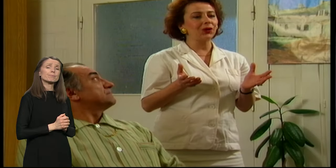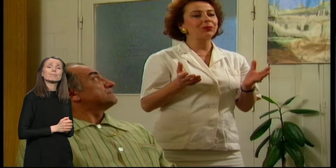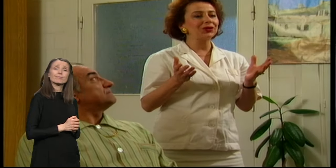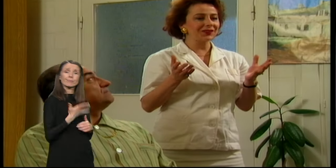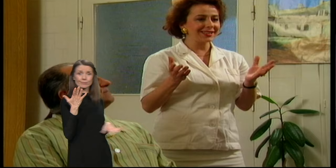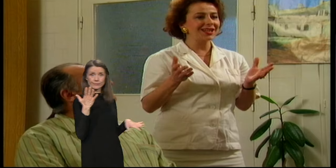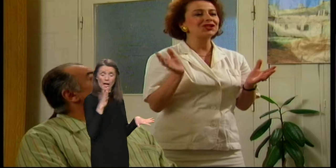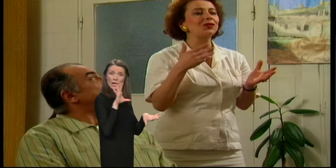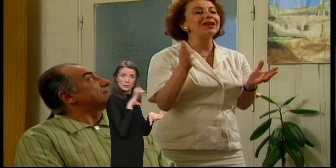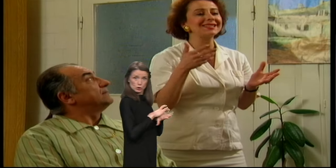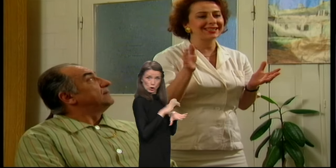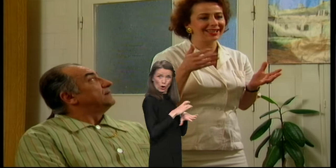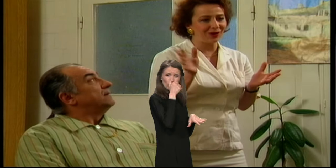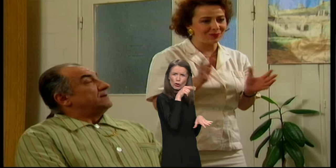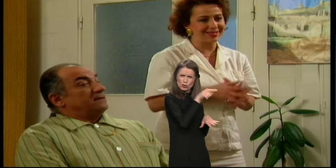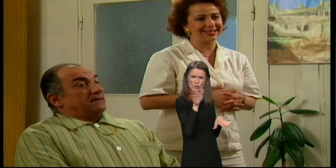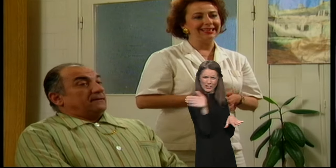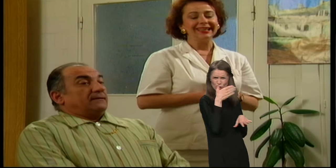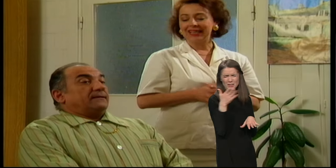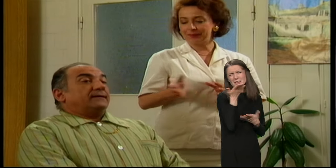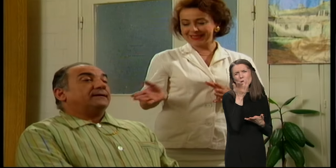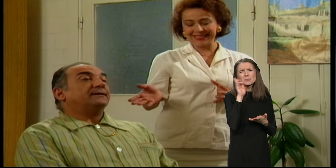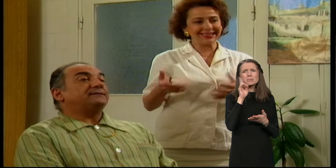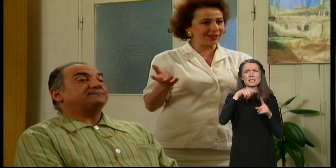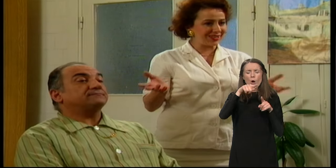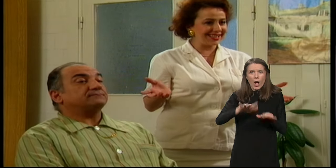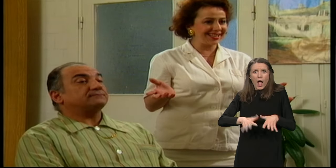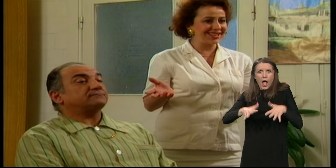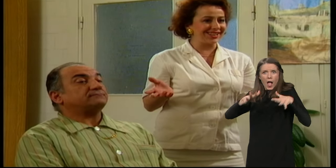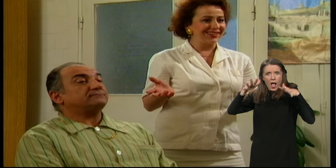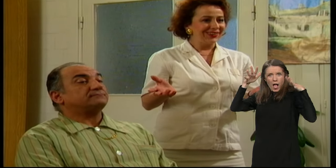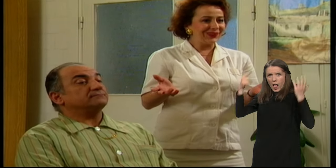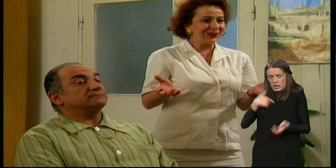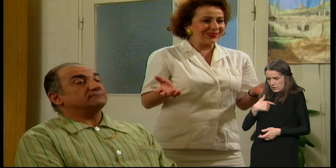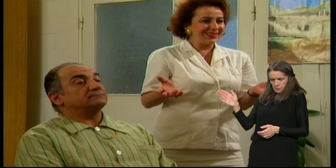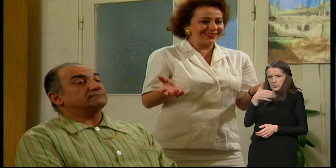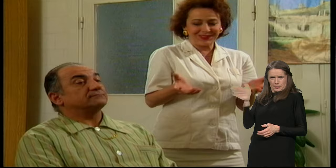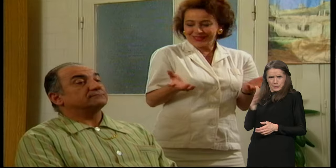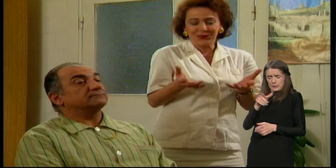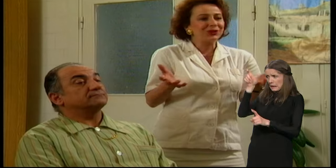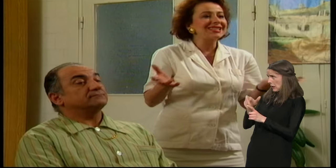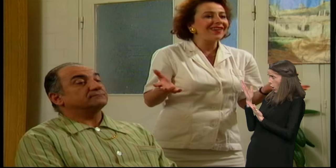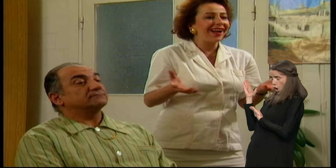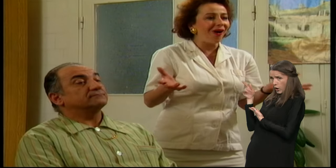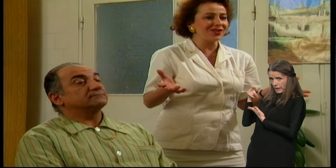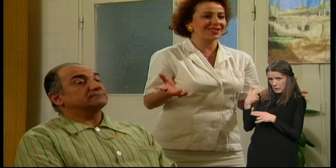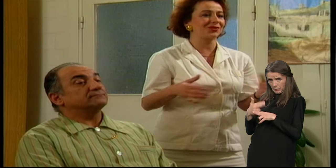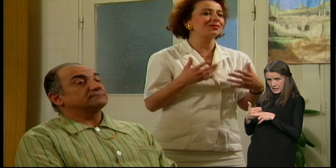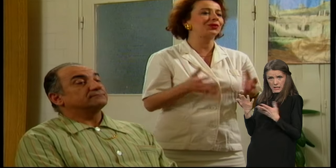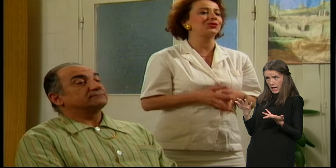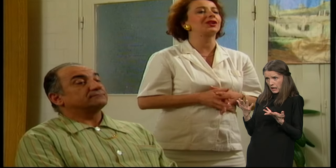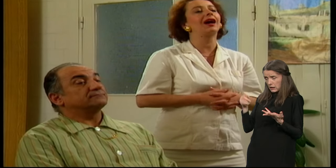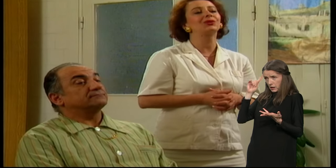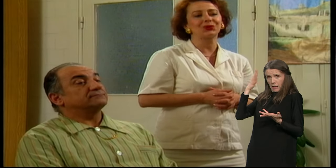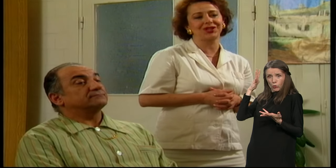obično protivhisterično pljeskanje obraza, jer pacijent je nevlasteničan. On jednostavno guta sve kao Oskar,